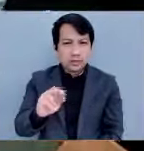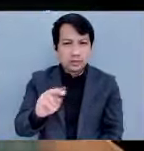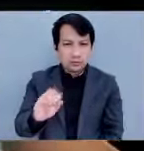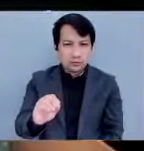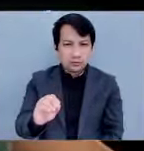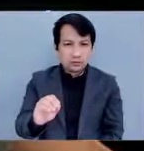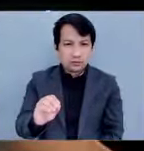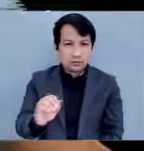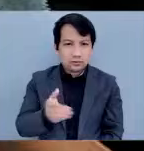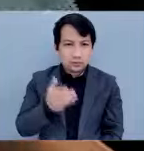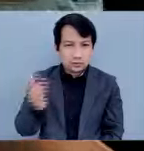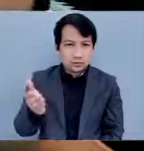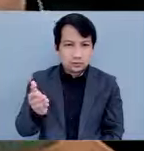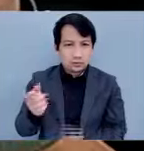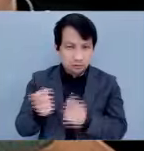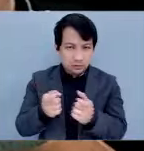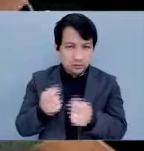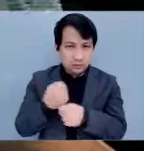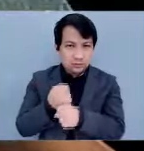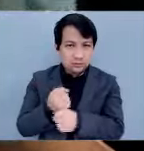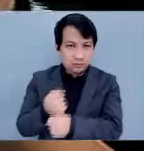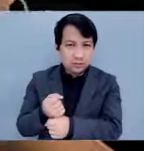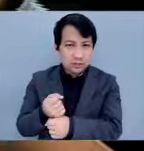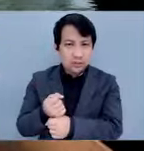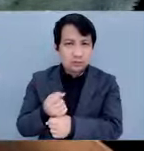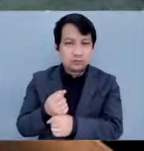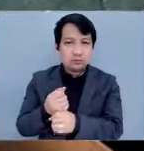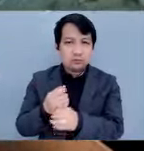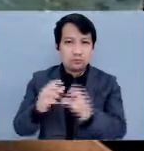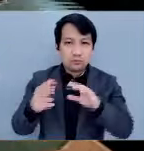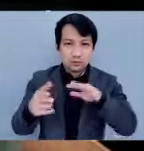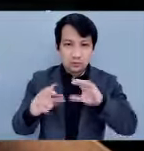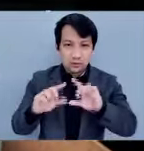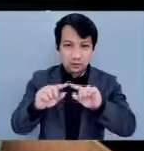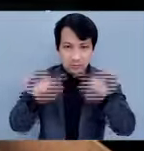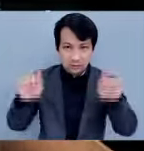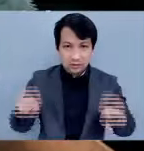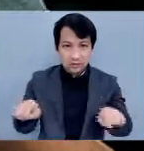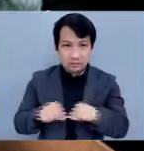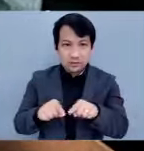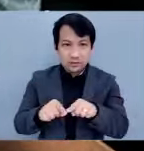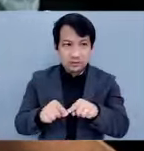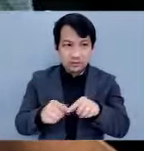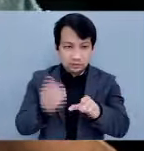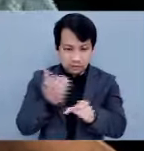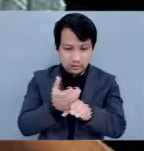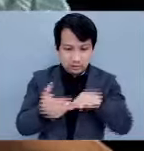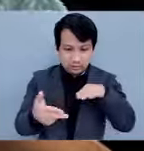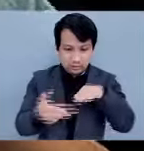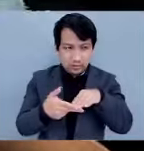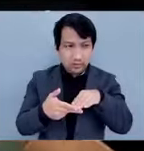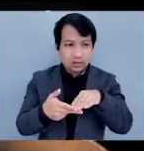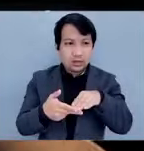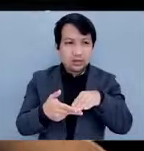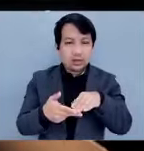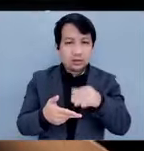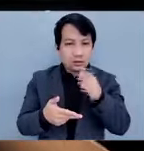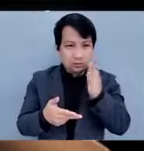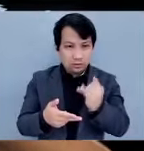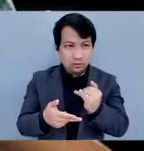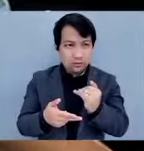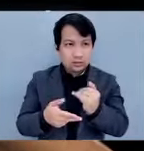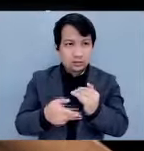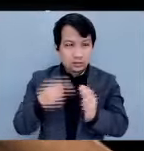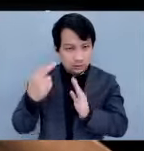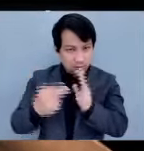mismo nagmamanufacture ng plaka. Tapos ilalabas na Leon, kaya hindi siya mare-record.